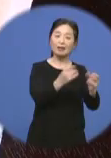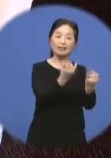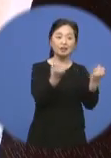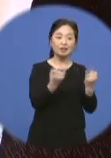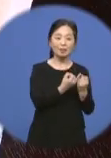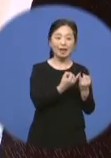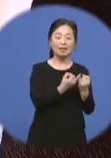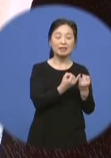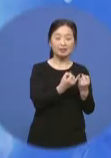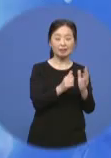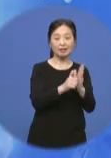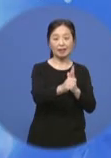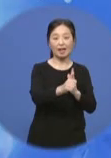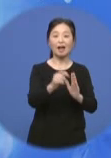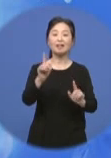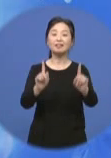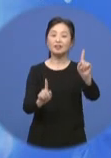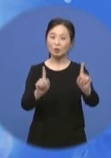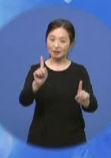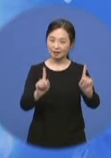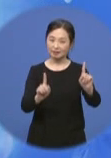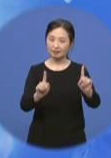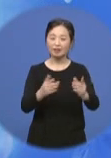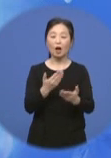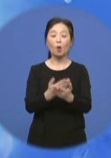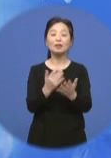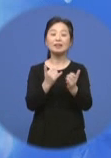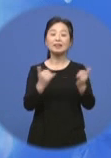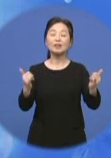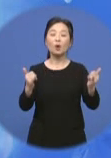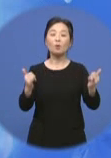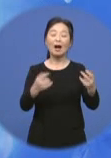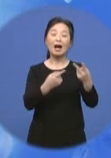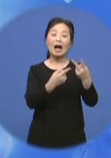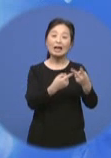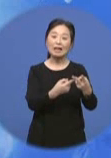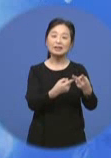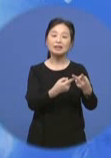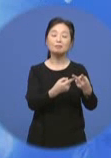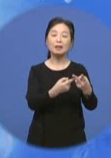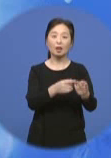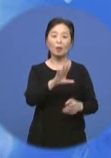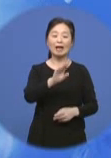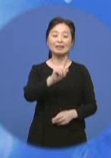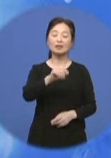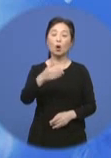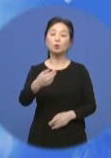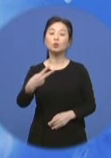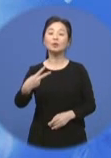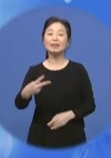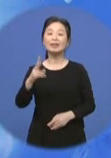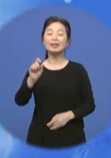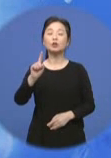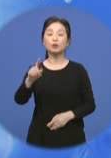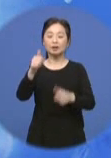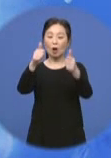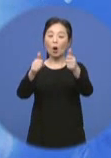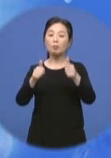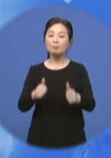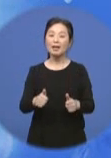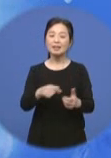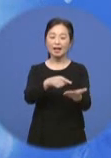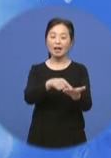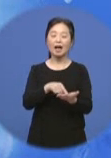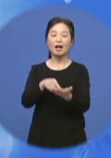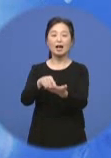でしょうか。ご希望の方はハガキまたはきのくに21のホームページからご応募